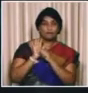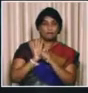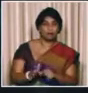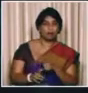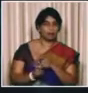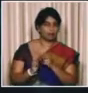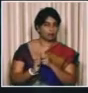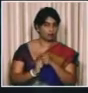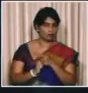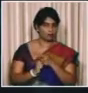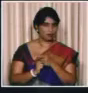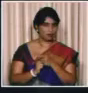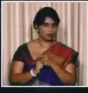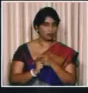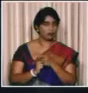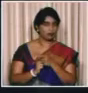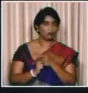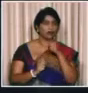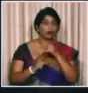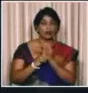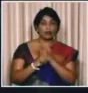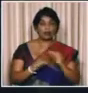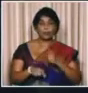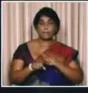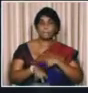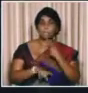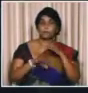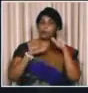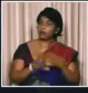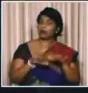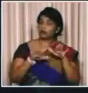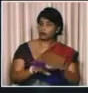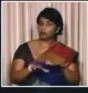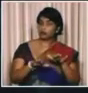දෙනවා හරිද එයාපෝට් එකේ පැයකට වඩා වැඩි කාලයක් රඳවගෙන